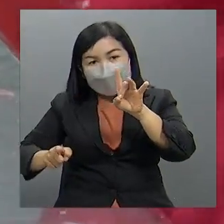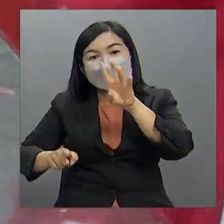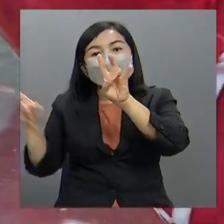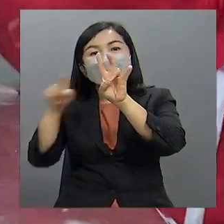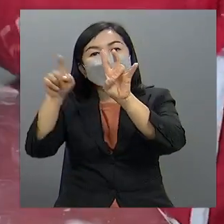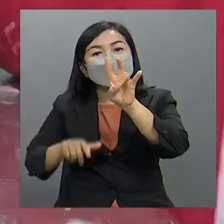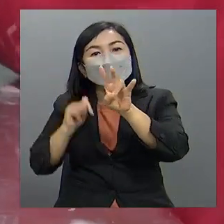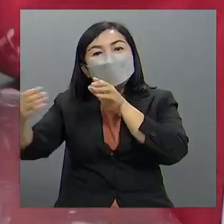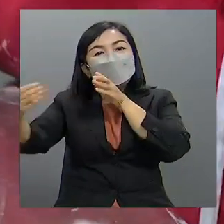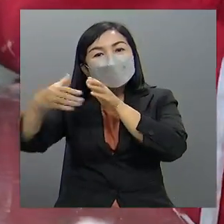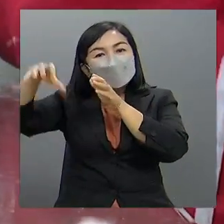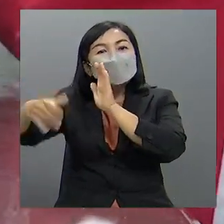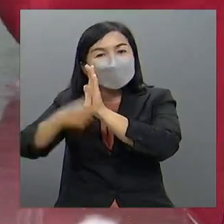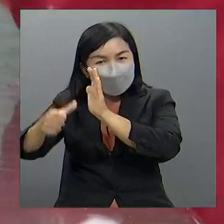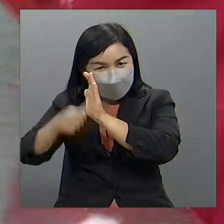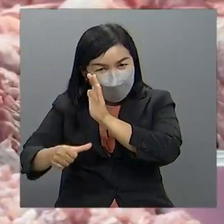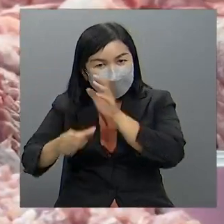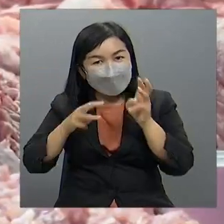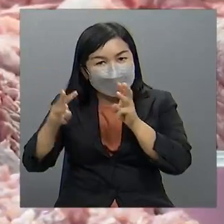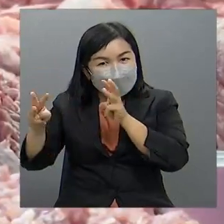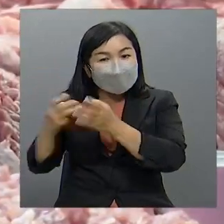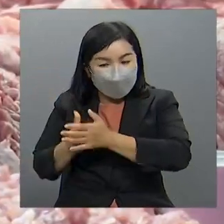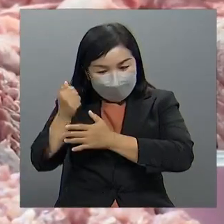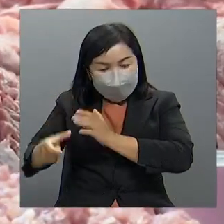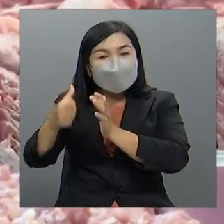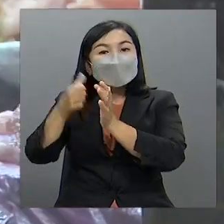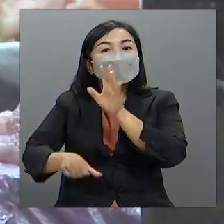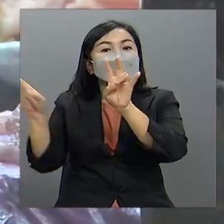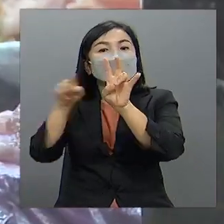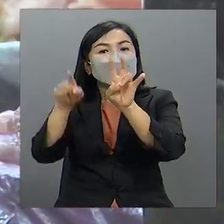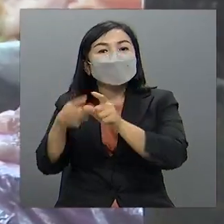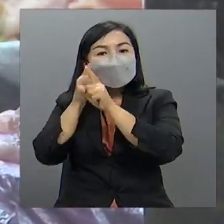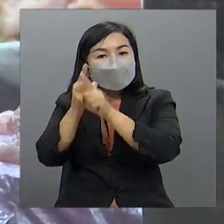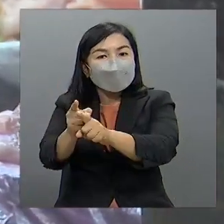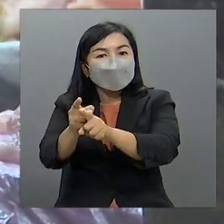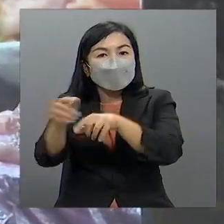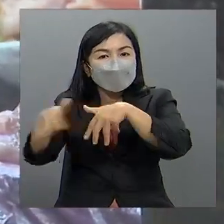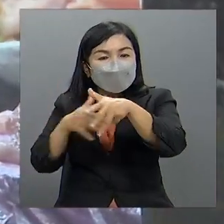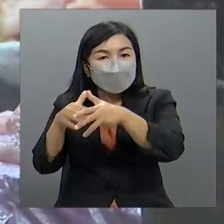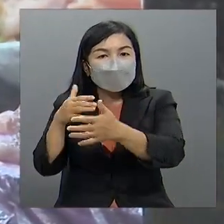รแล้วก็มีการเรียกเก็บภาษีมูลค่าเพิ่มจากทางผู้ซื้อสินค้าหรือว่าบริการด้วยนั่นเองค่ะ